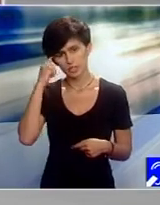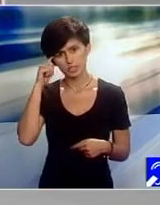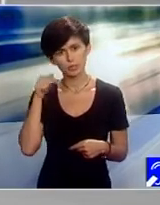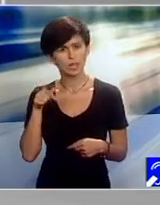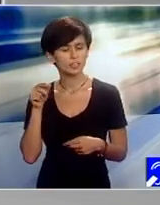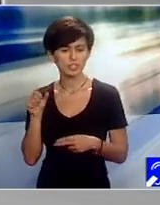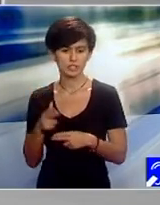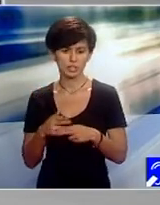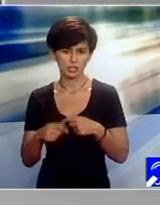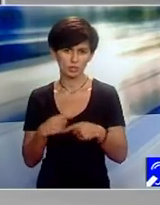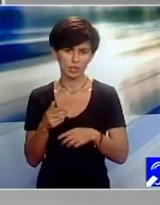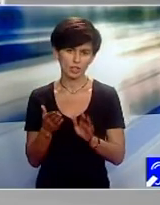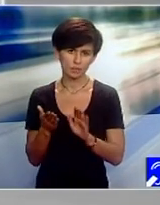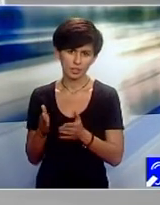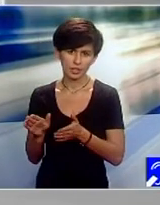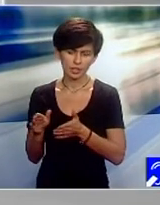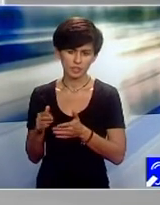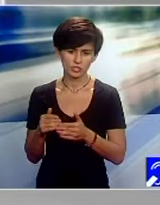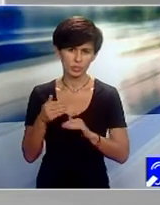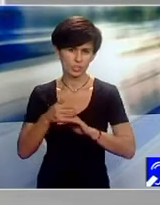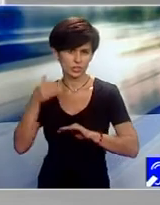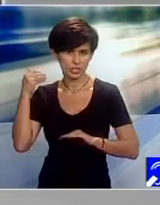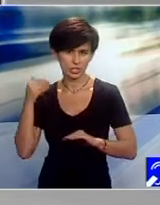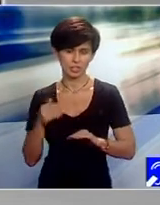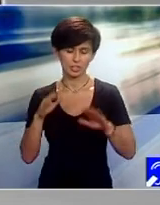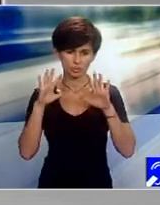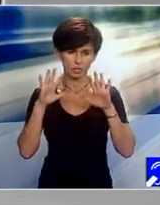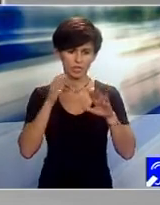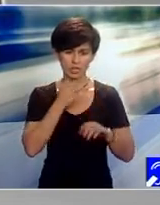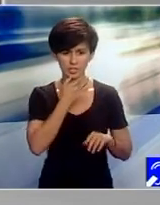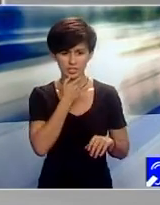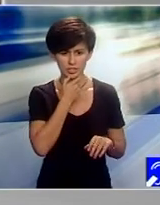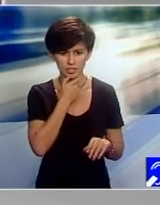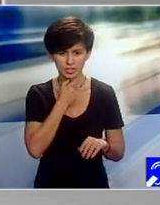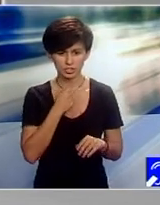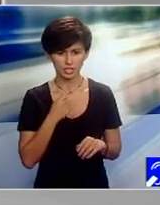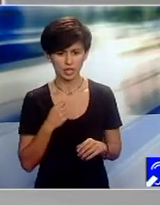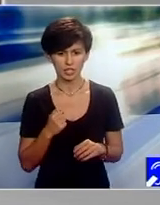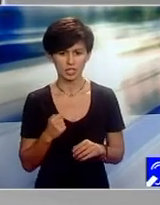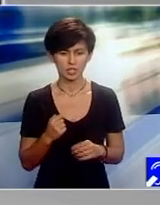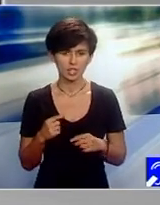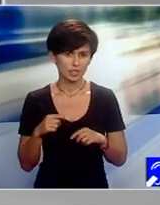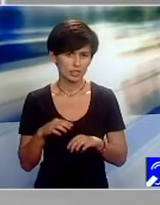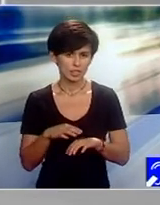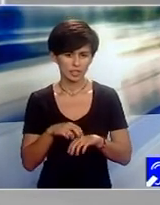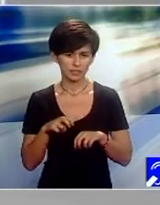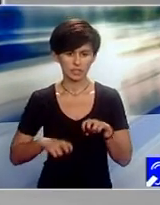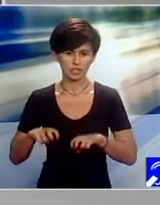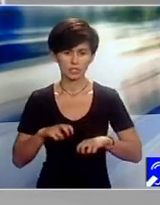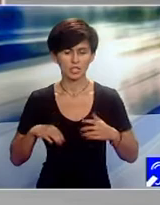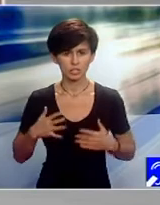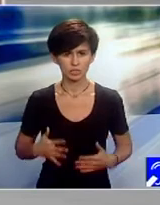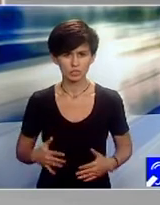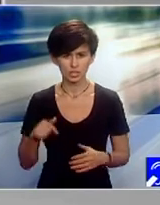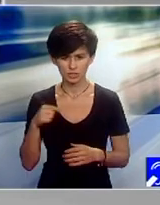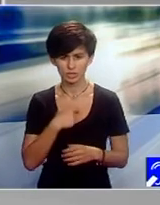cumva înainte poate și cu 10 ani de a fi diagnosticată. Adică dacă dumneavoastră spuneți că la 40 semne, și ceva de ani pot să fie și la 30